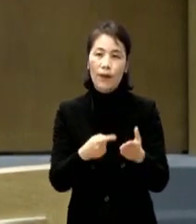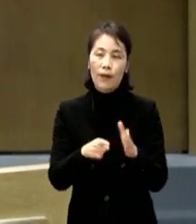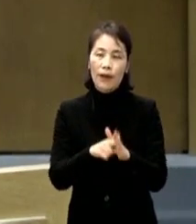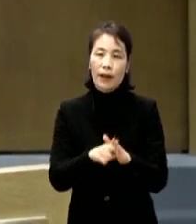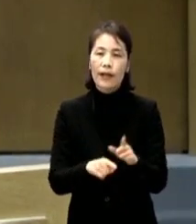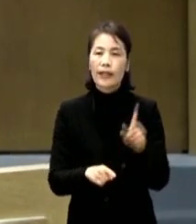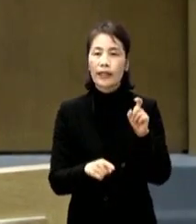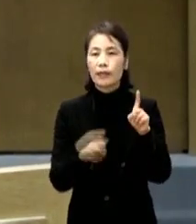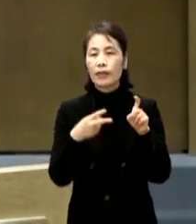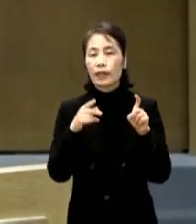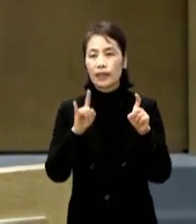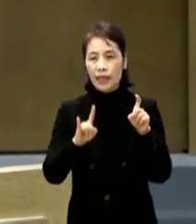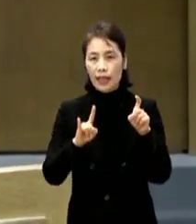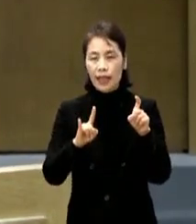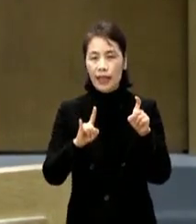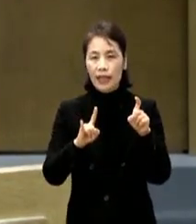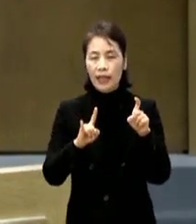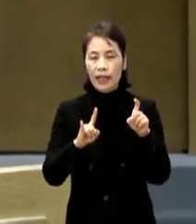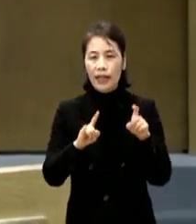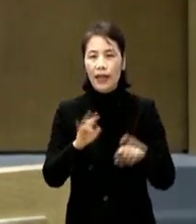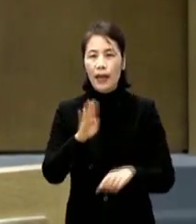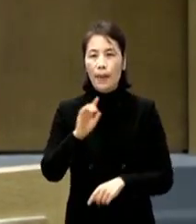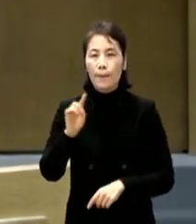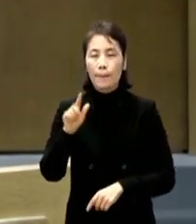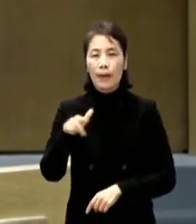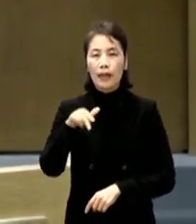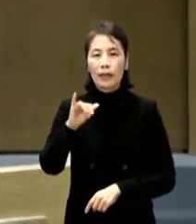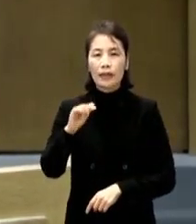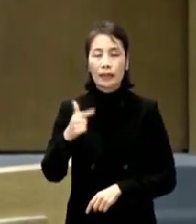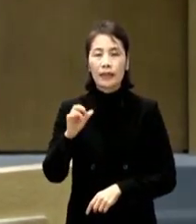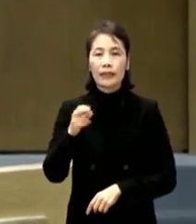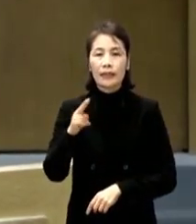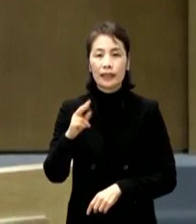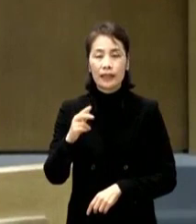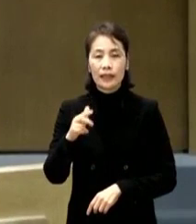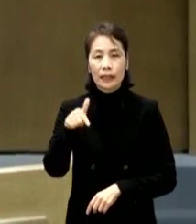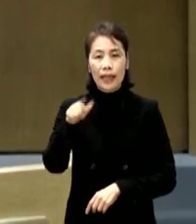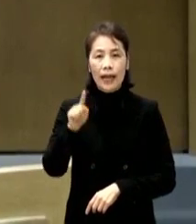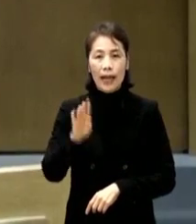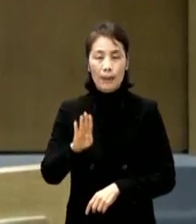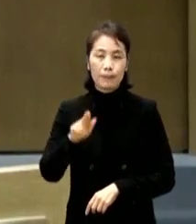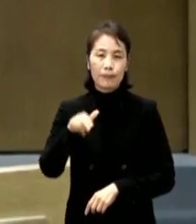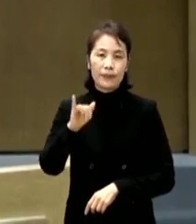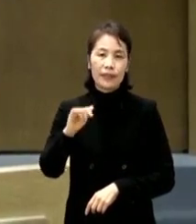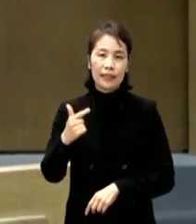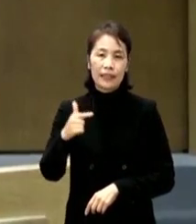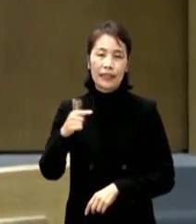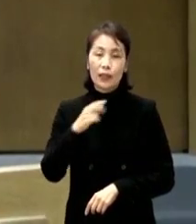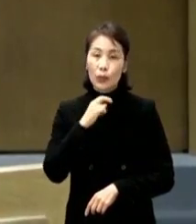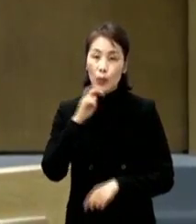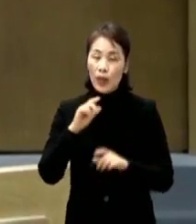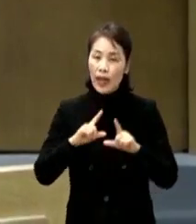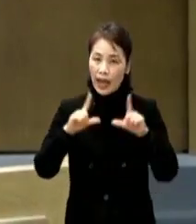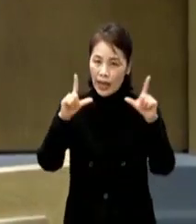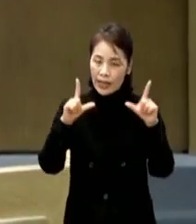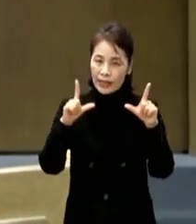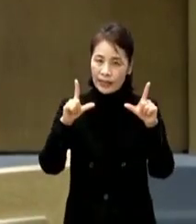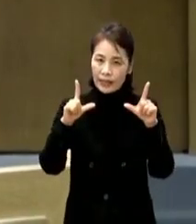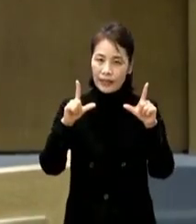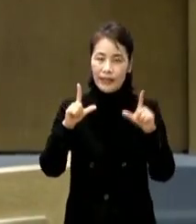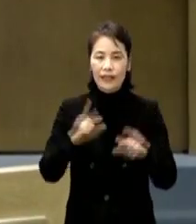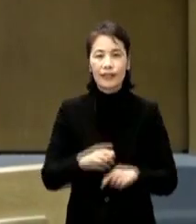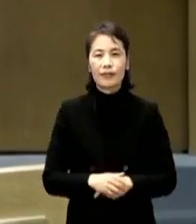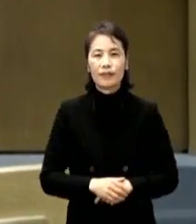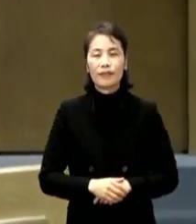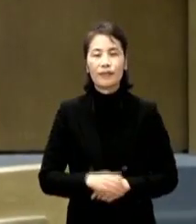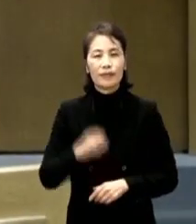11대 경기도의회의 갑진년 첫 출발을 응원하면서 모든 의원님들의 건강과 행복을